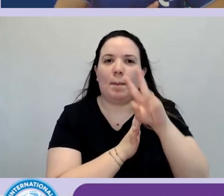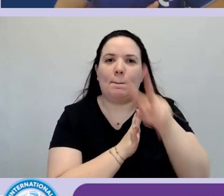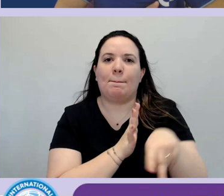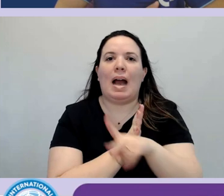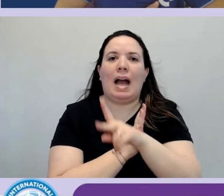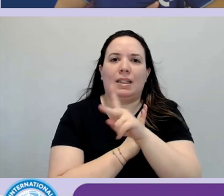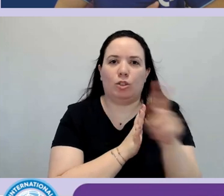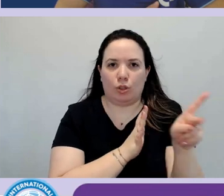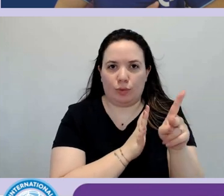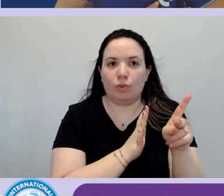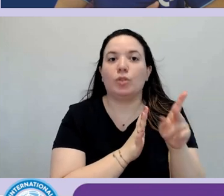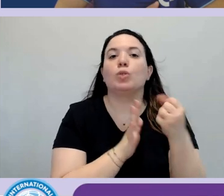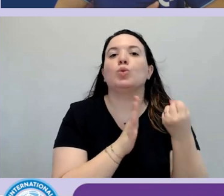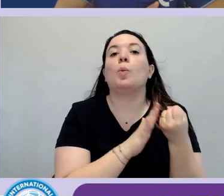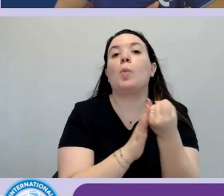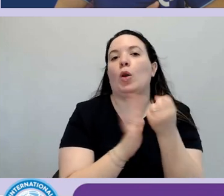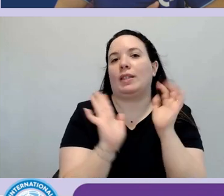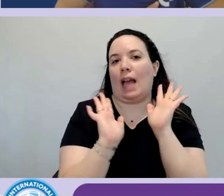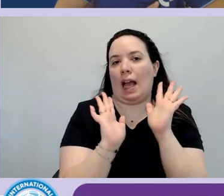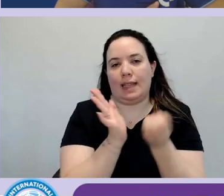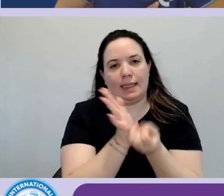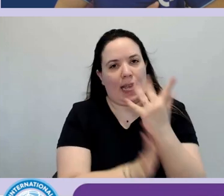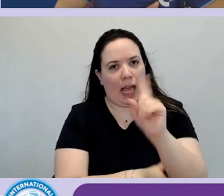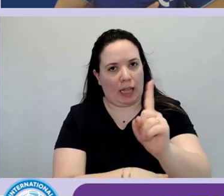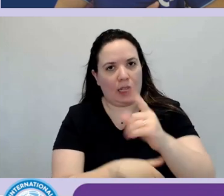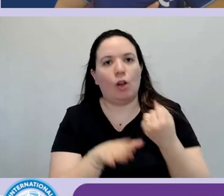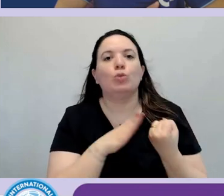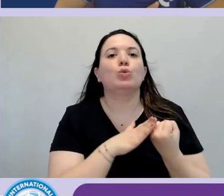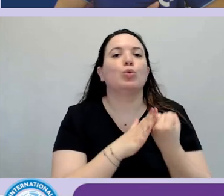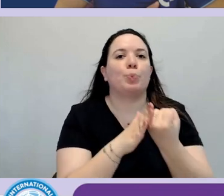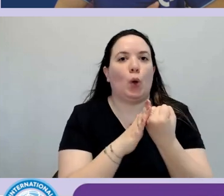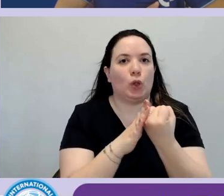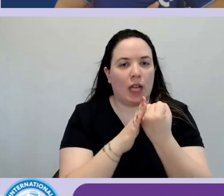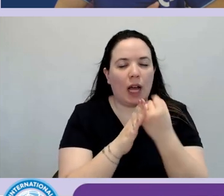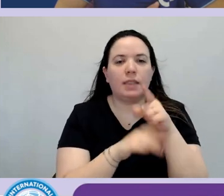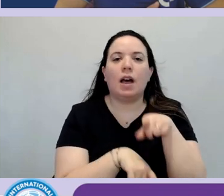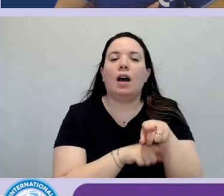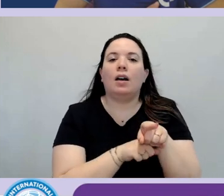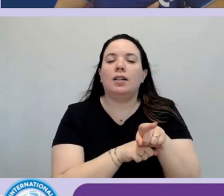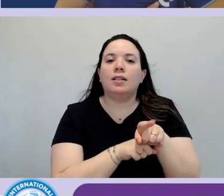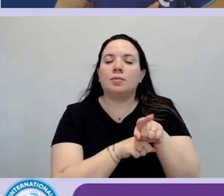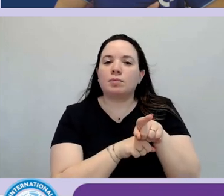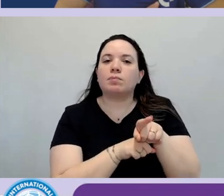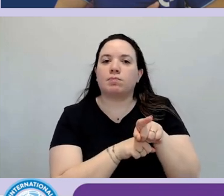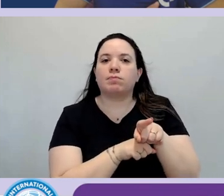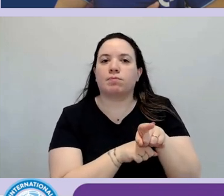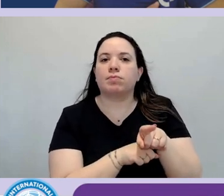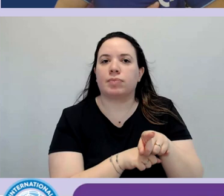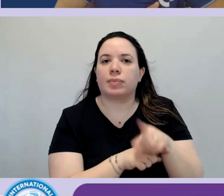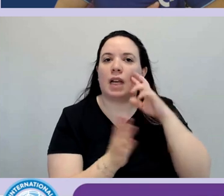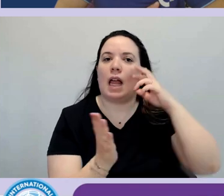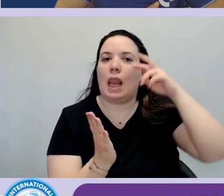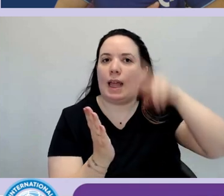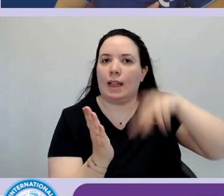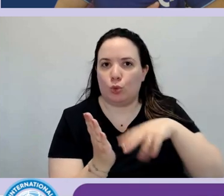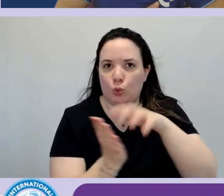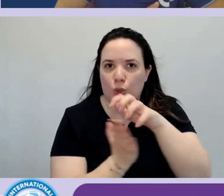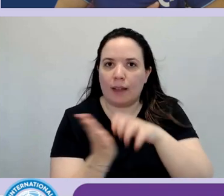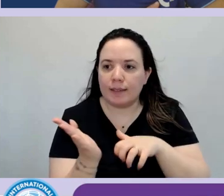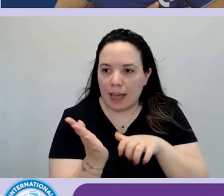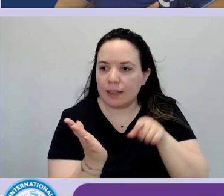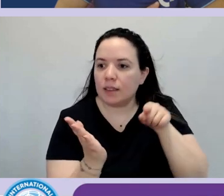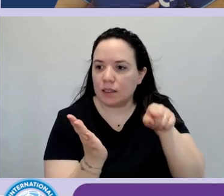Microsoft non creata da Microsoft però insomma supportata da Microsoft e già per la lettura dei testi è